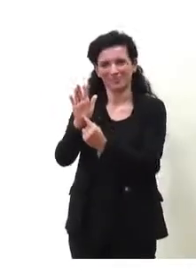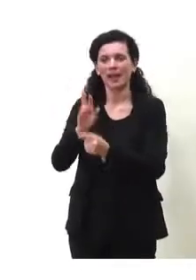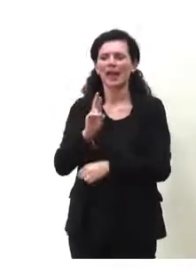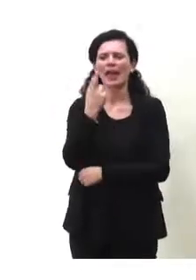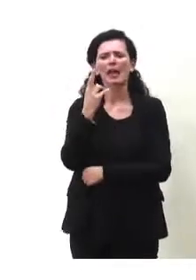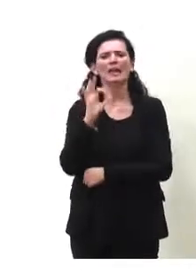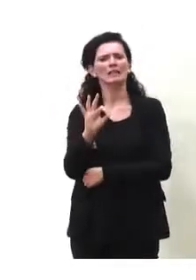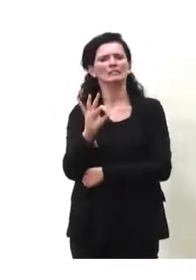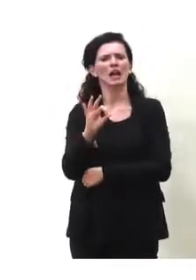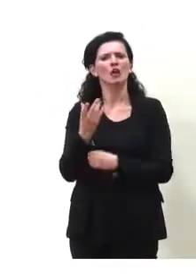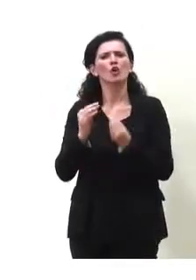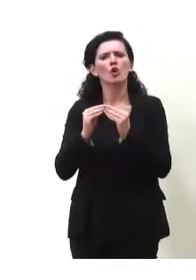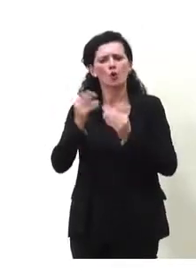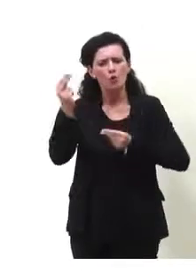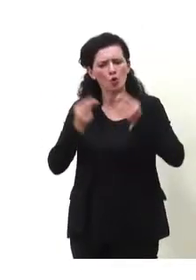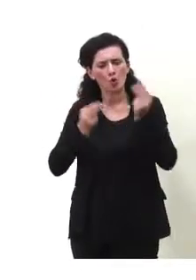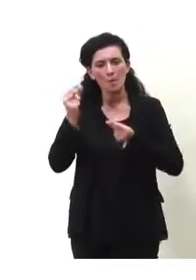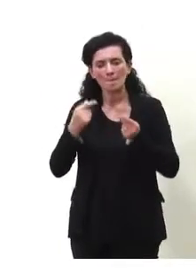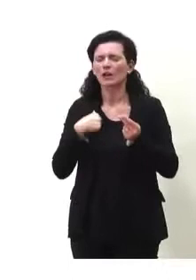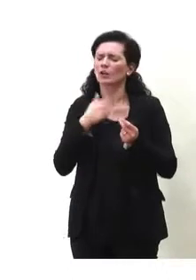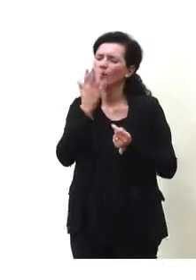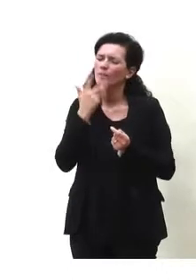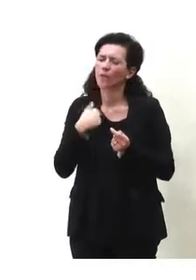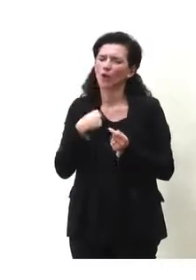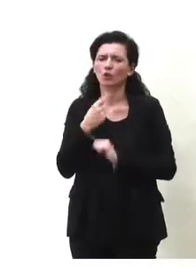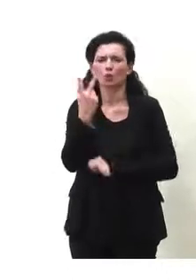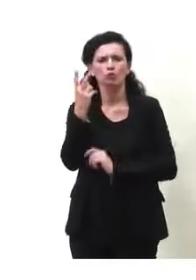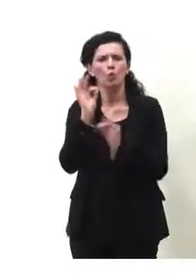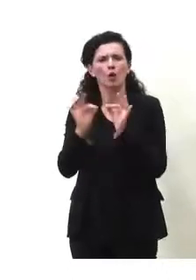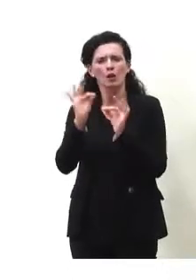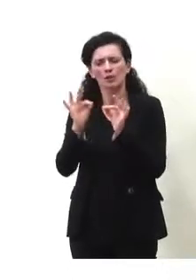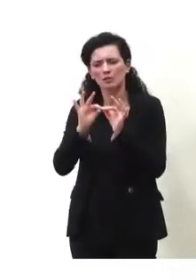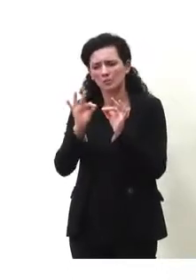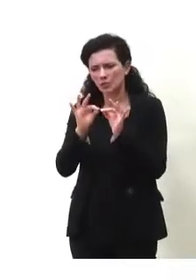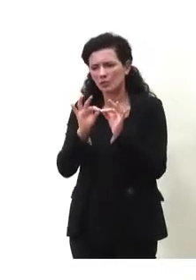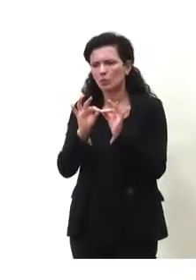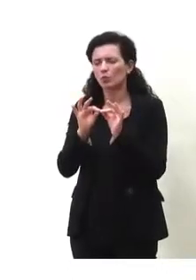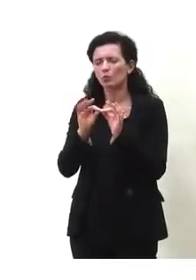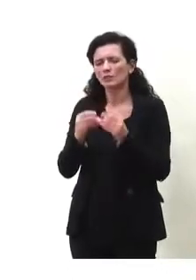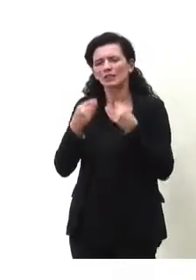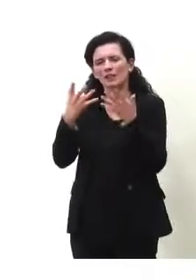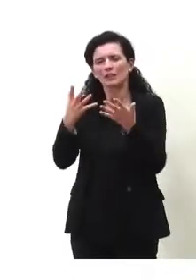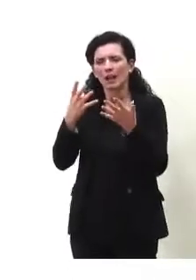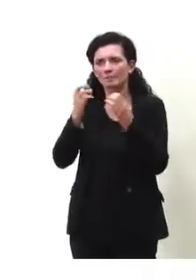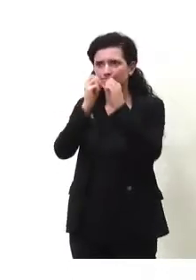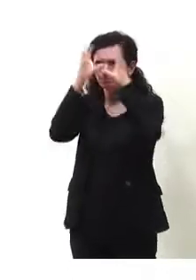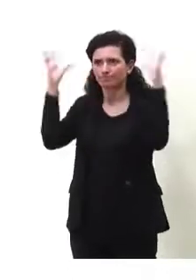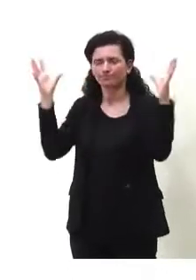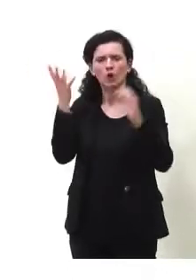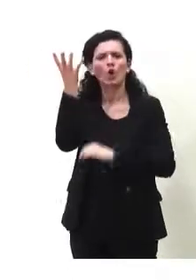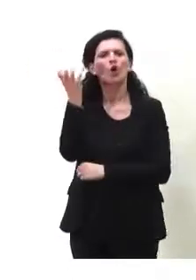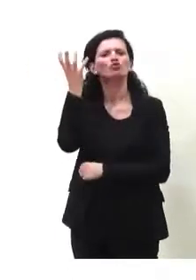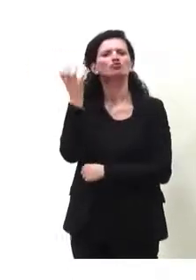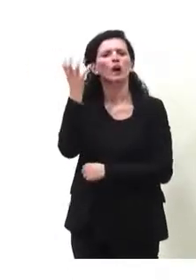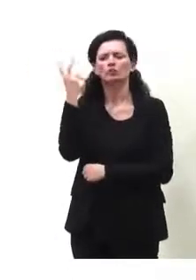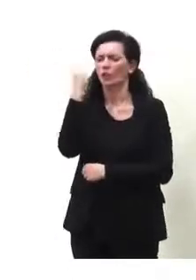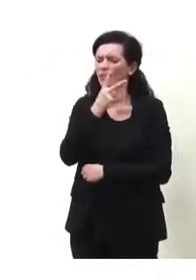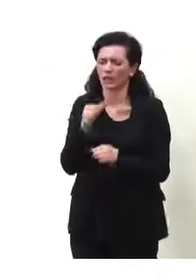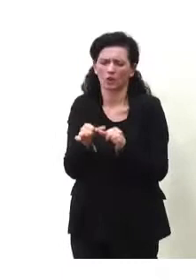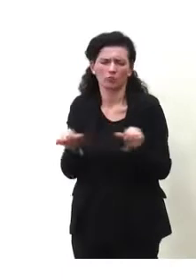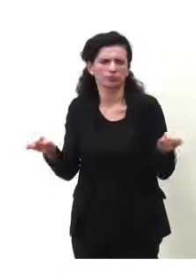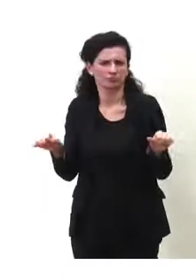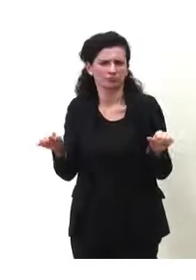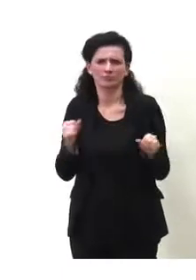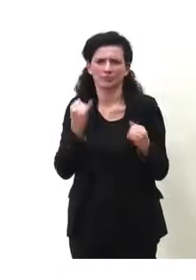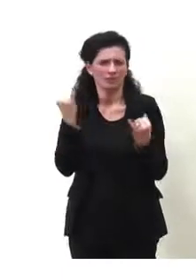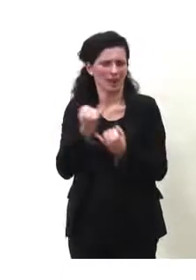Io voglio spendere 2 minuti per spiegare qual è il concetto base che è veramente elementare. Per